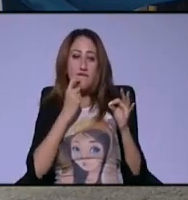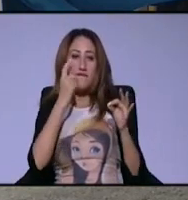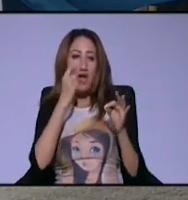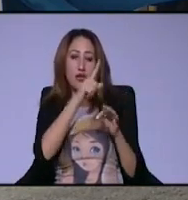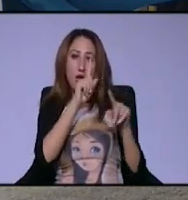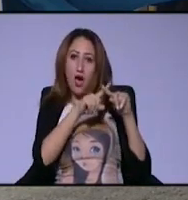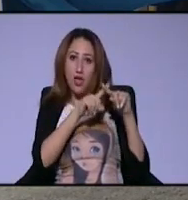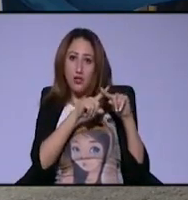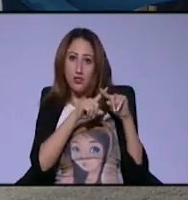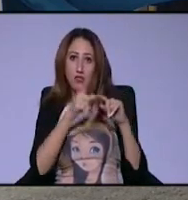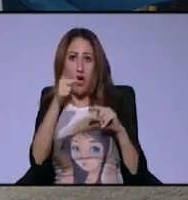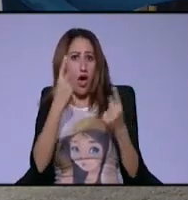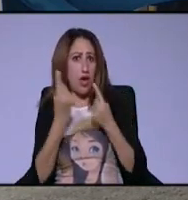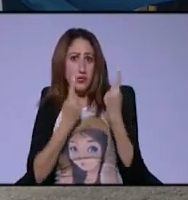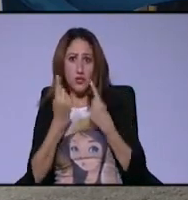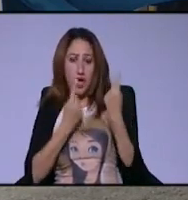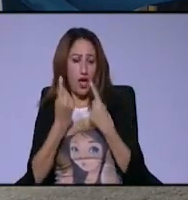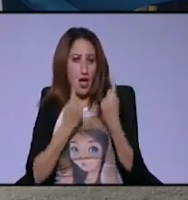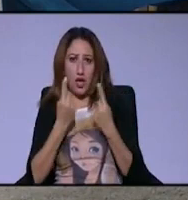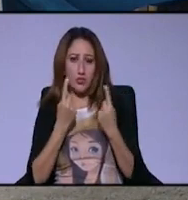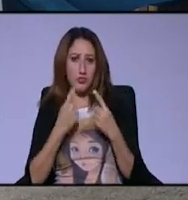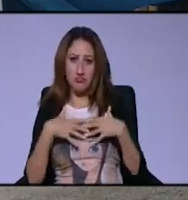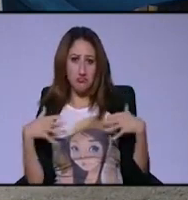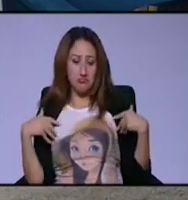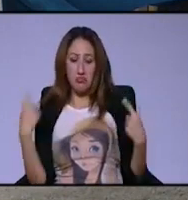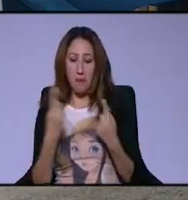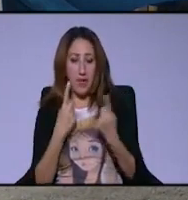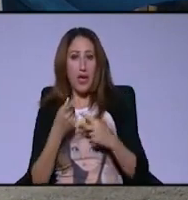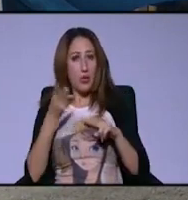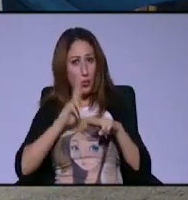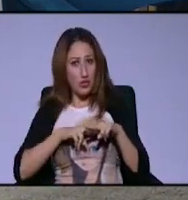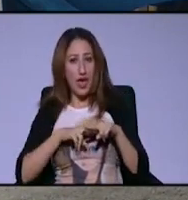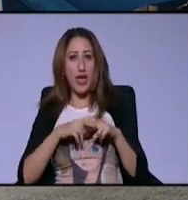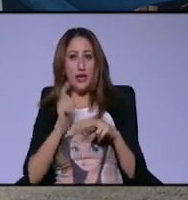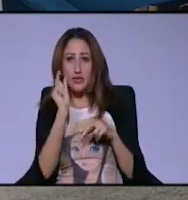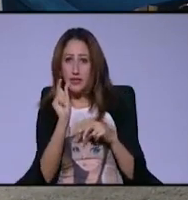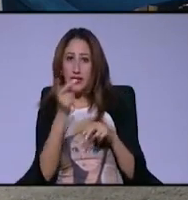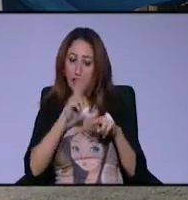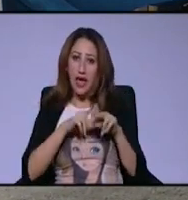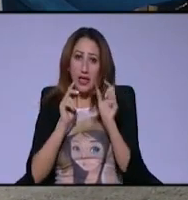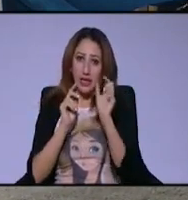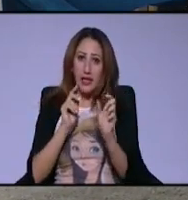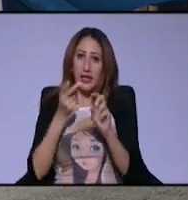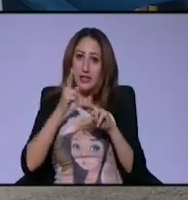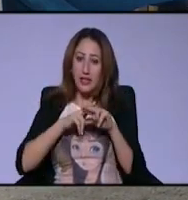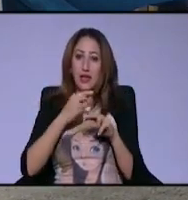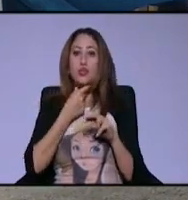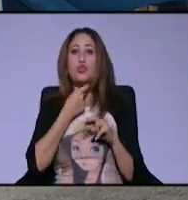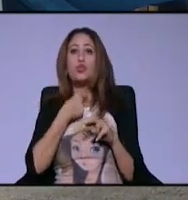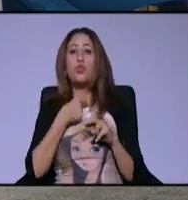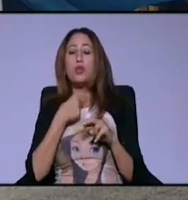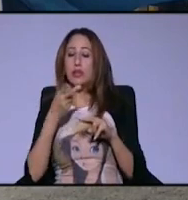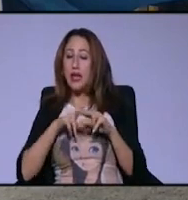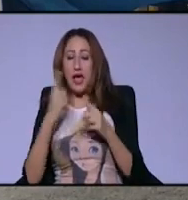لا ما فيش مشكلة خالص، جاء وسجل تاني وعيد الجملة دي وعيد الجملة دي. وبعدين مرة